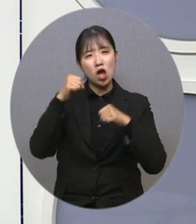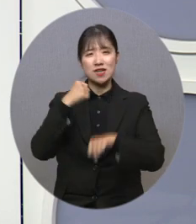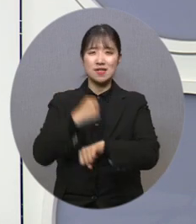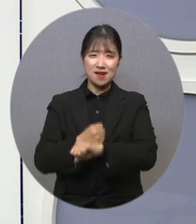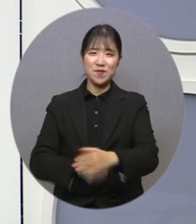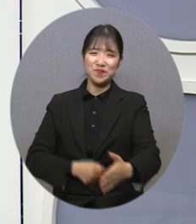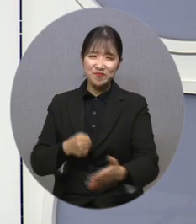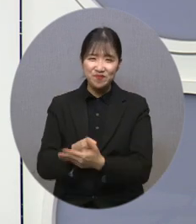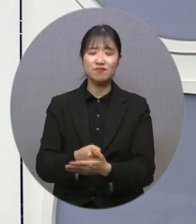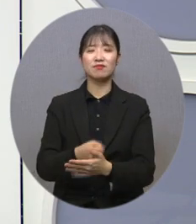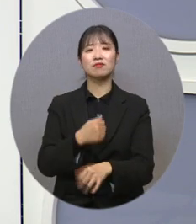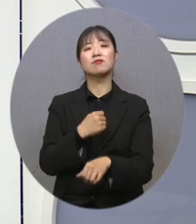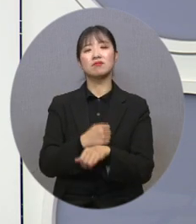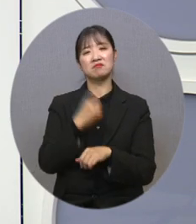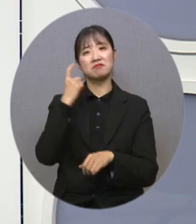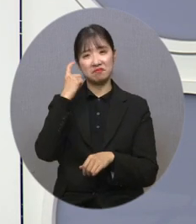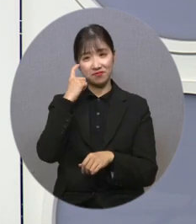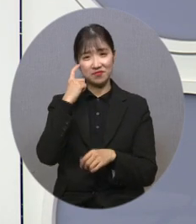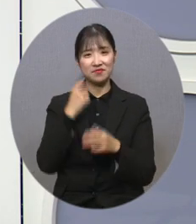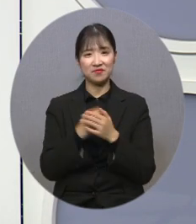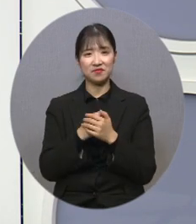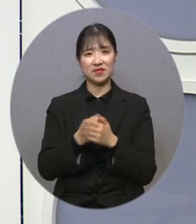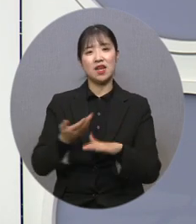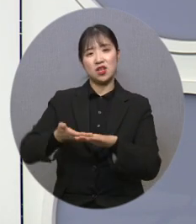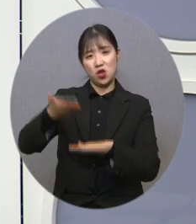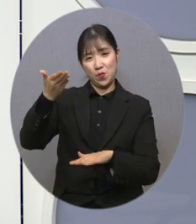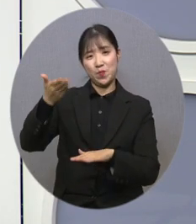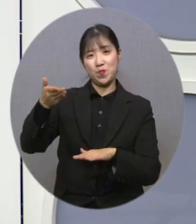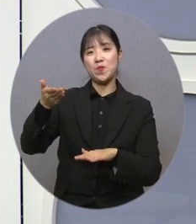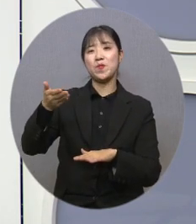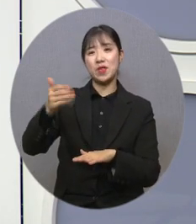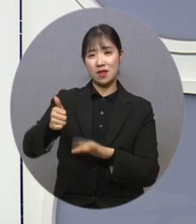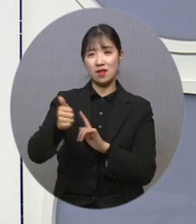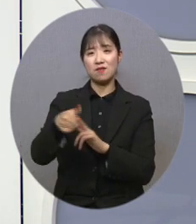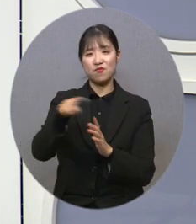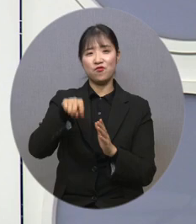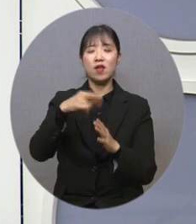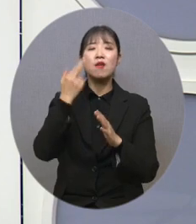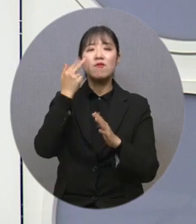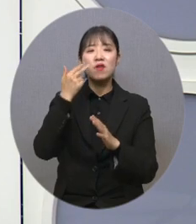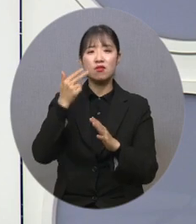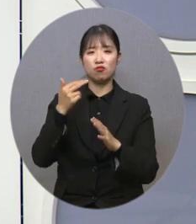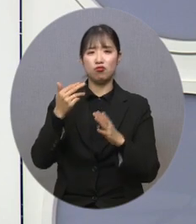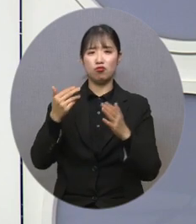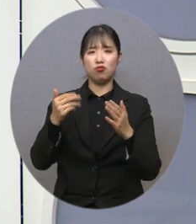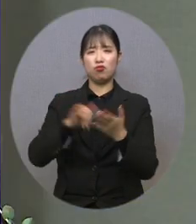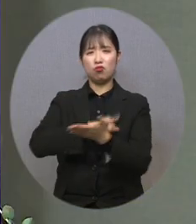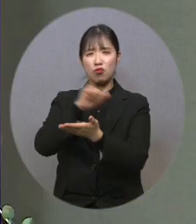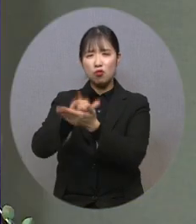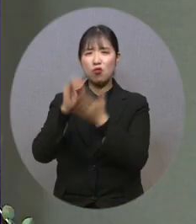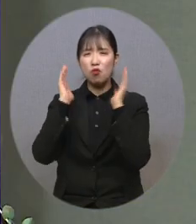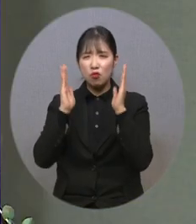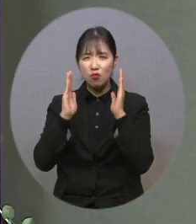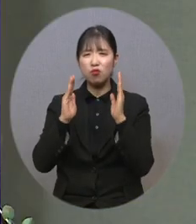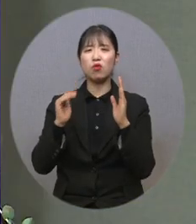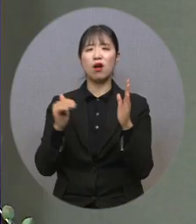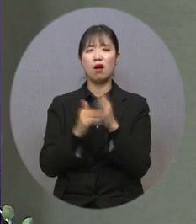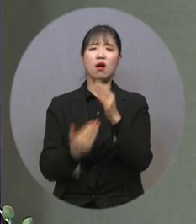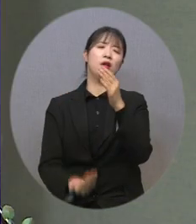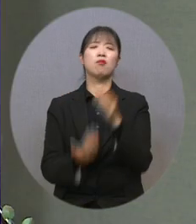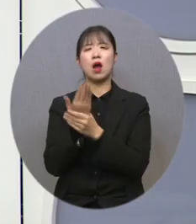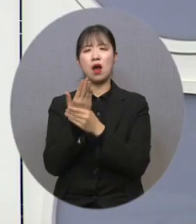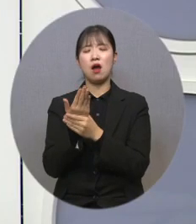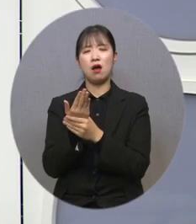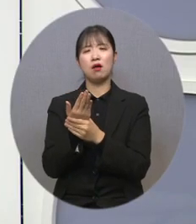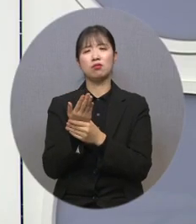이런 생각을 하고 있었는데 우리 선배님 중에 한 분이 미국에 유학 갔다 사고로 돌아가셨어요. 연극반